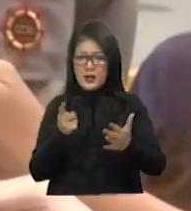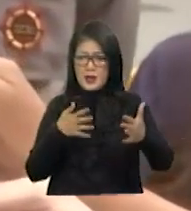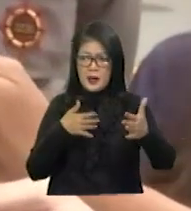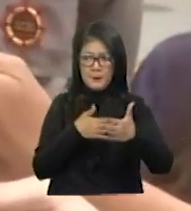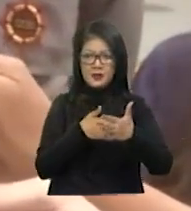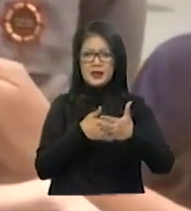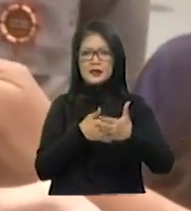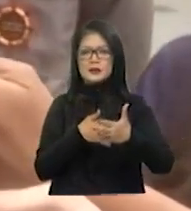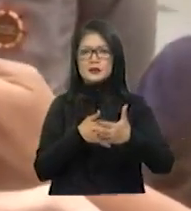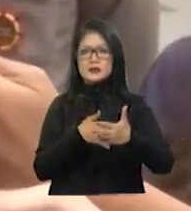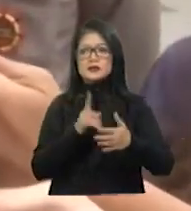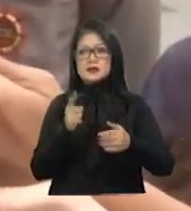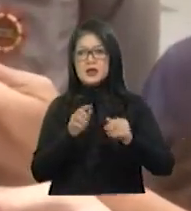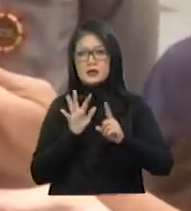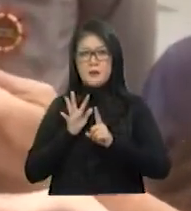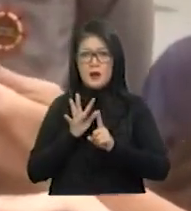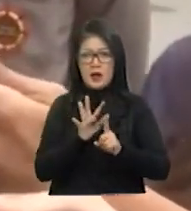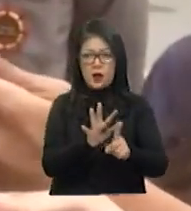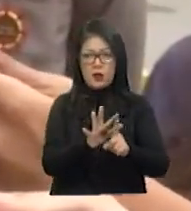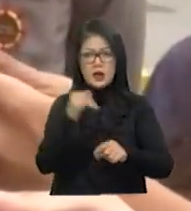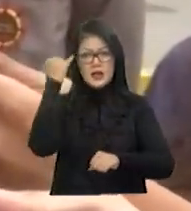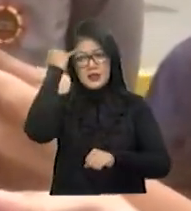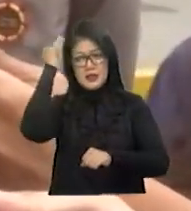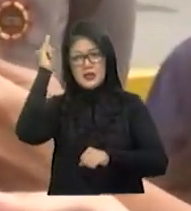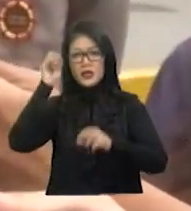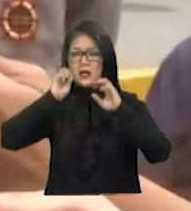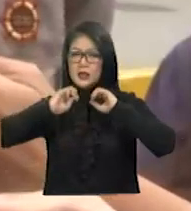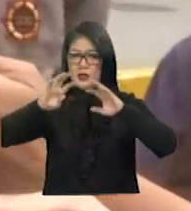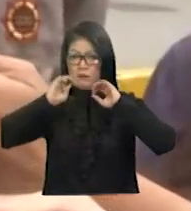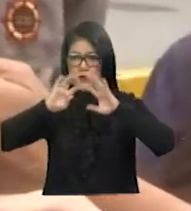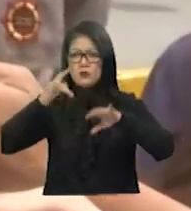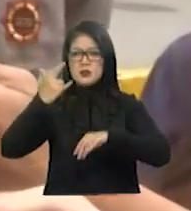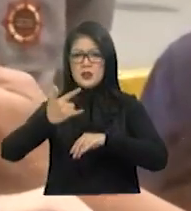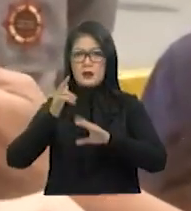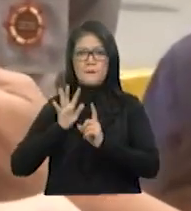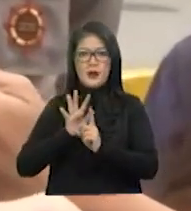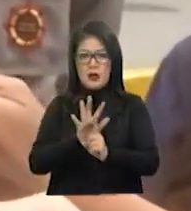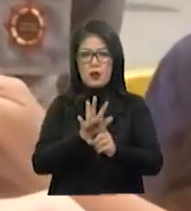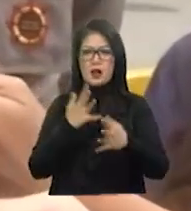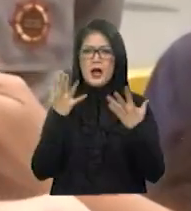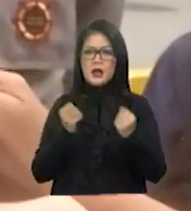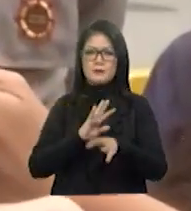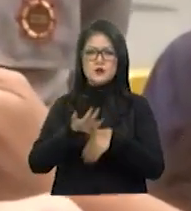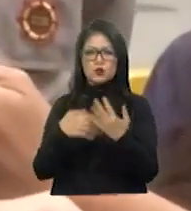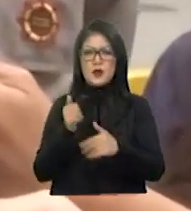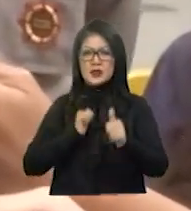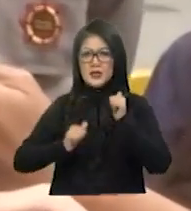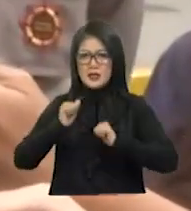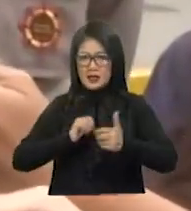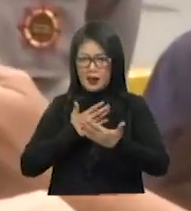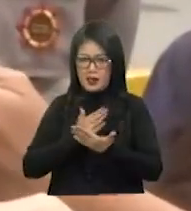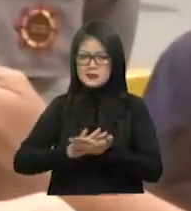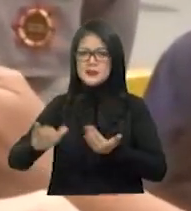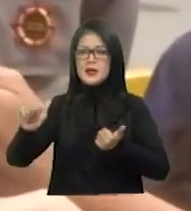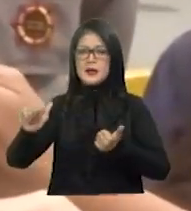tentunya kami mengawal jalannya penyampaian asing hingga mudah-mudahan harapan kita bersama Wow seluruh rangkaian kegiatan berjalan dengan lancar tanpa